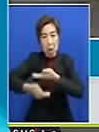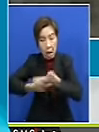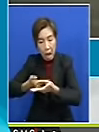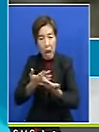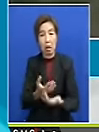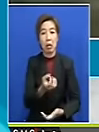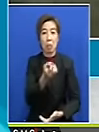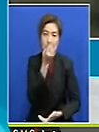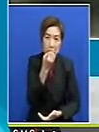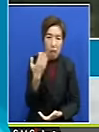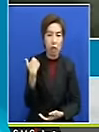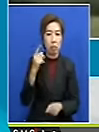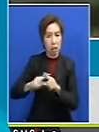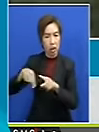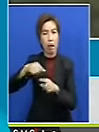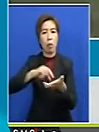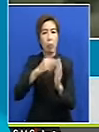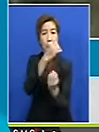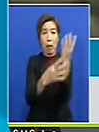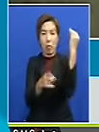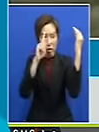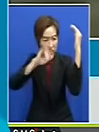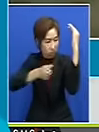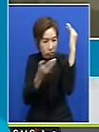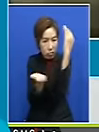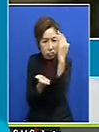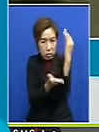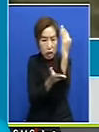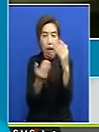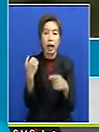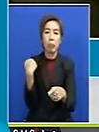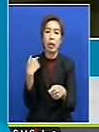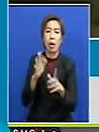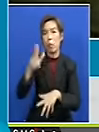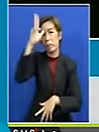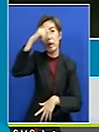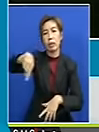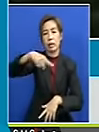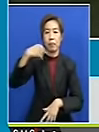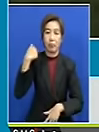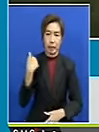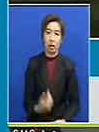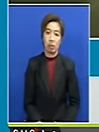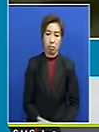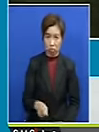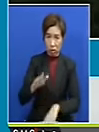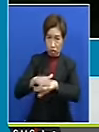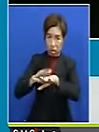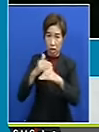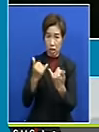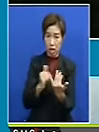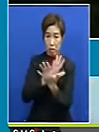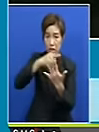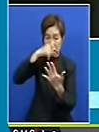ายแล้วก็เป็นการบุกรุกพื้นที่ป่าด้วยครับเป็นการตัดไม้ทำลายป่าของกลุ่มผู้มีอิทธิพลในพื้นที่ครับ ค่ะต้องบอกคุณผู้ชมนะคะว่าประเทศไทยเร